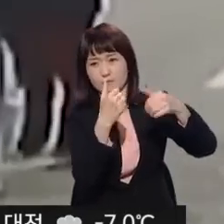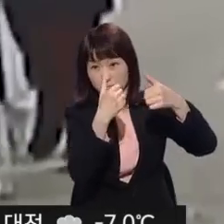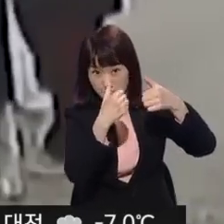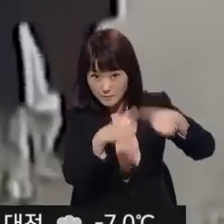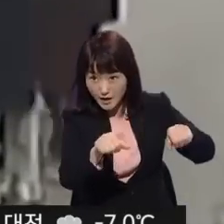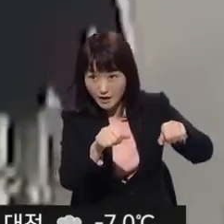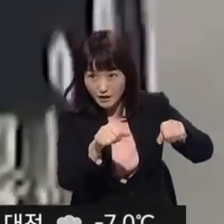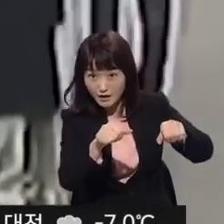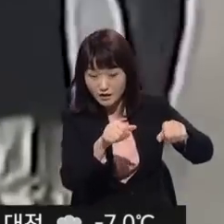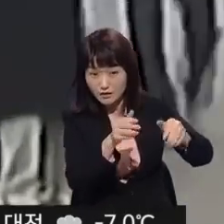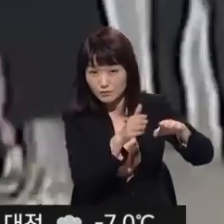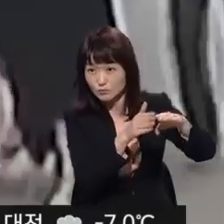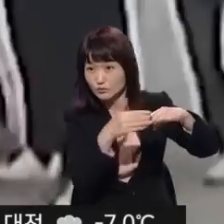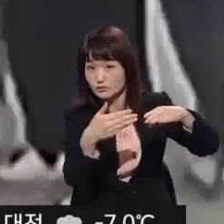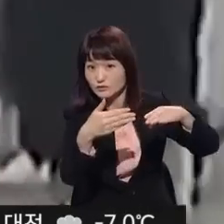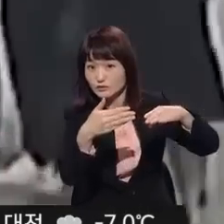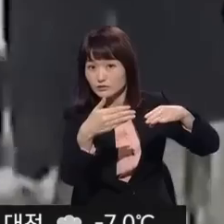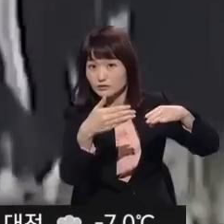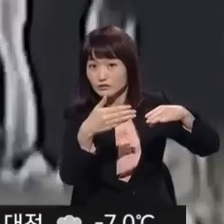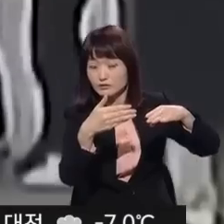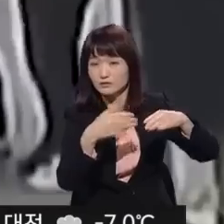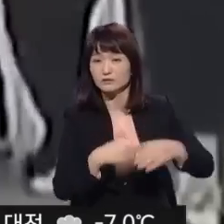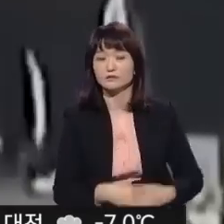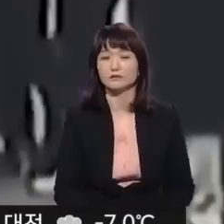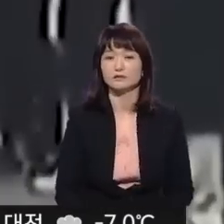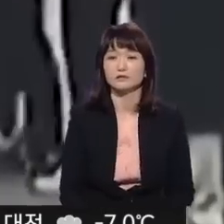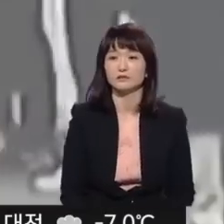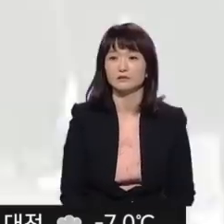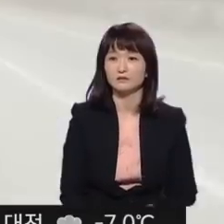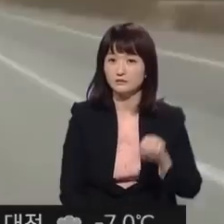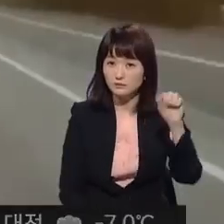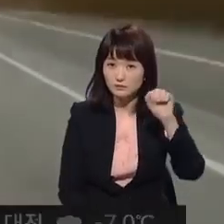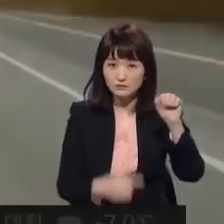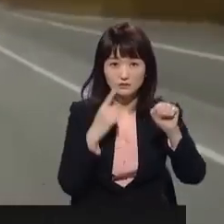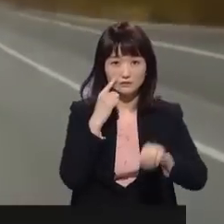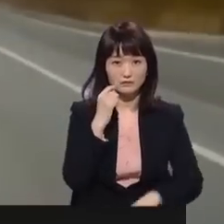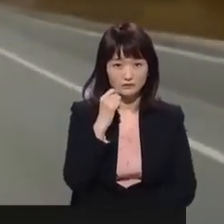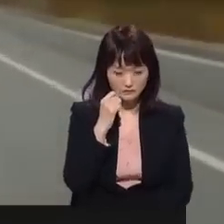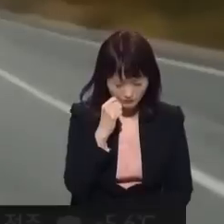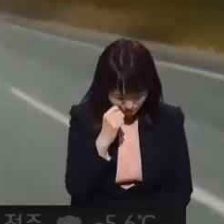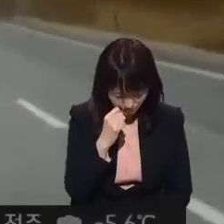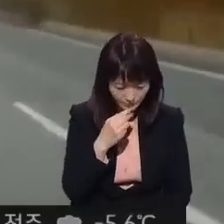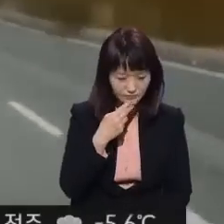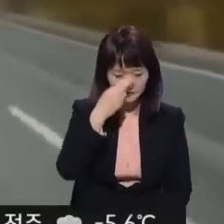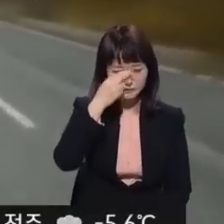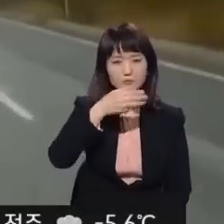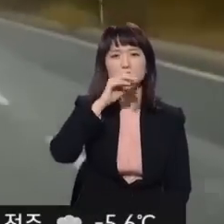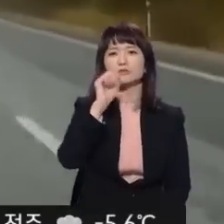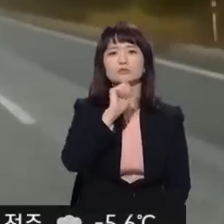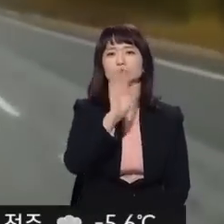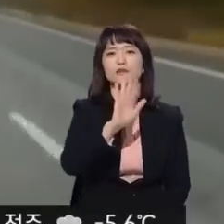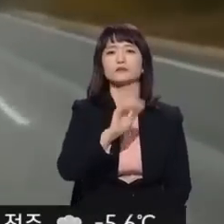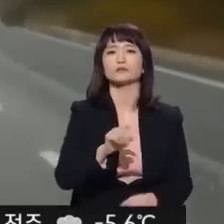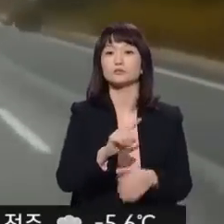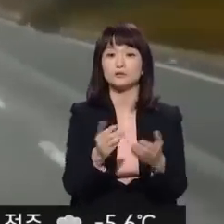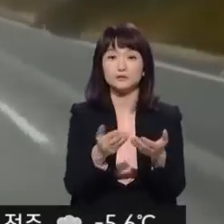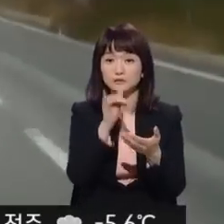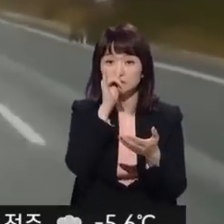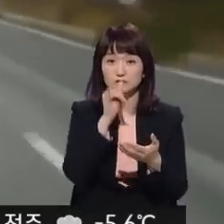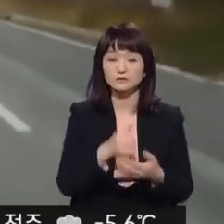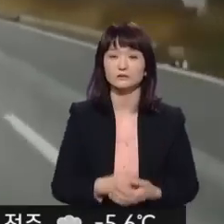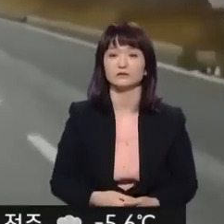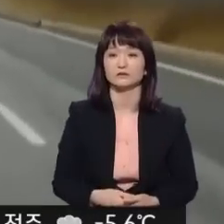문을 열었습니다. 자, 소장님. 네. 운전자 졸음운전도 음주운전도 아니었던 것 같은데 네, 무슨 일이 그렇습니다. 있었던